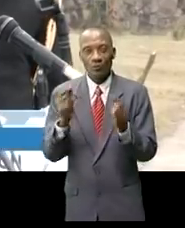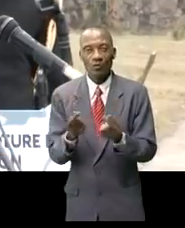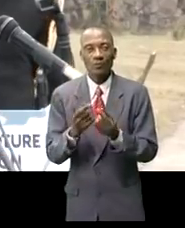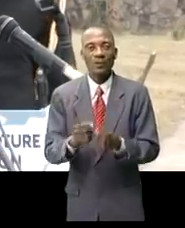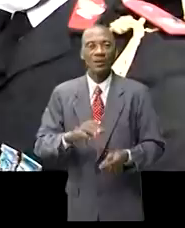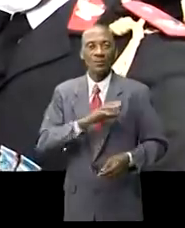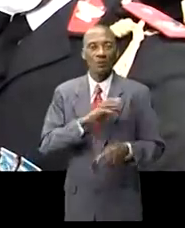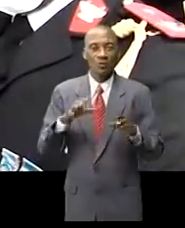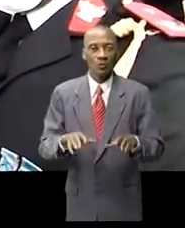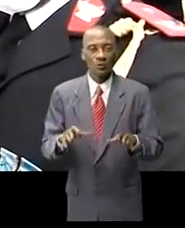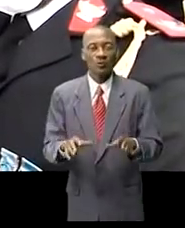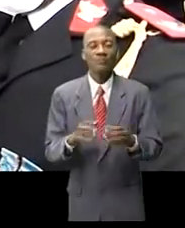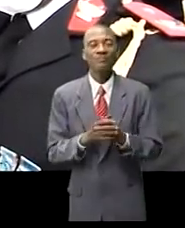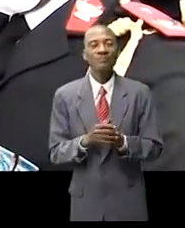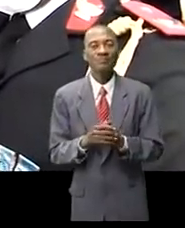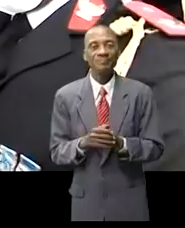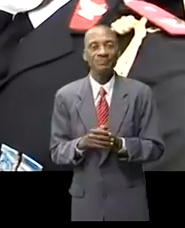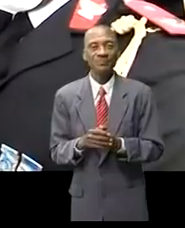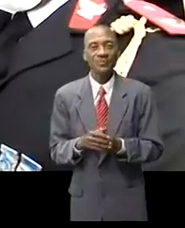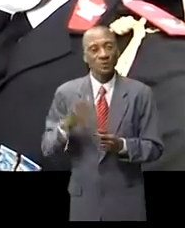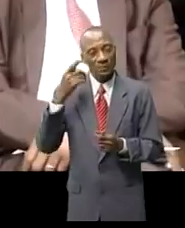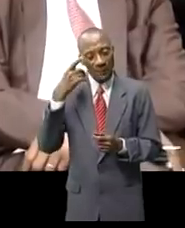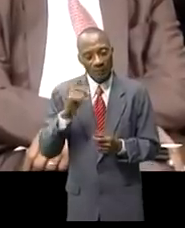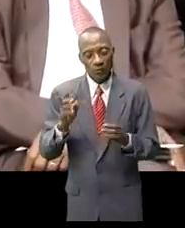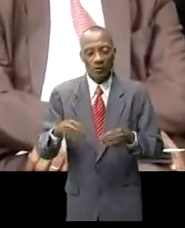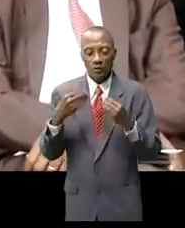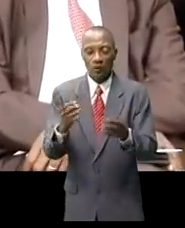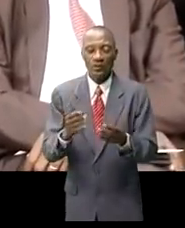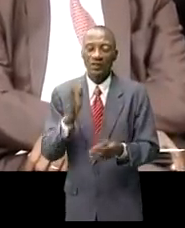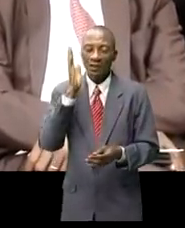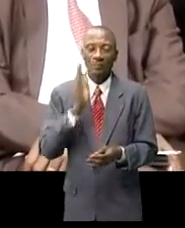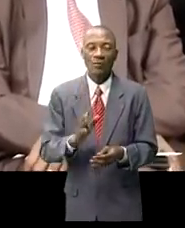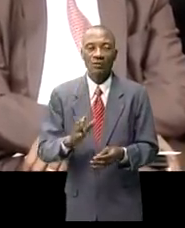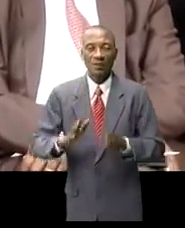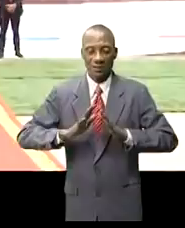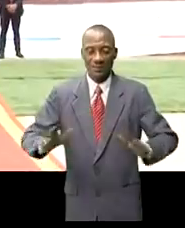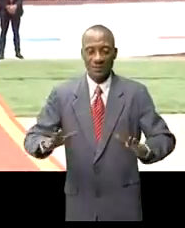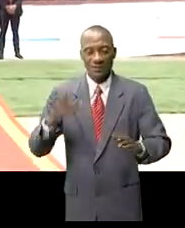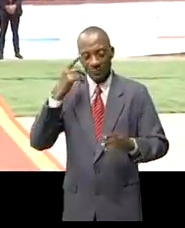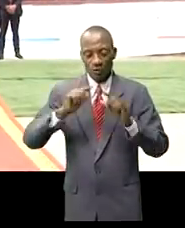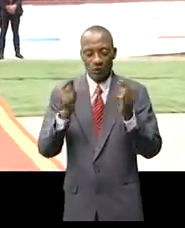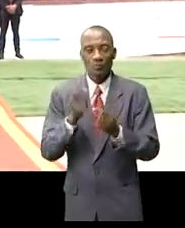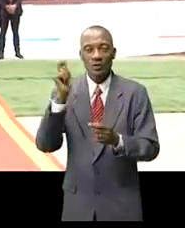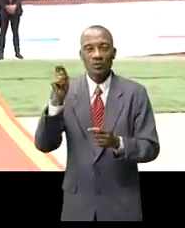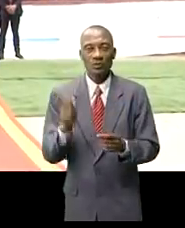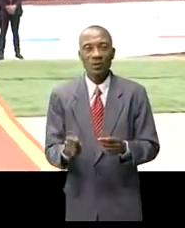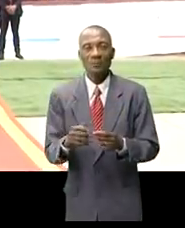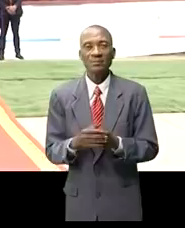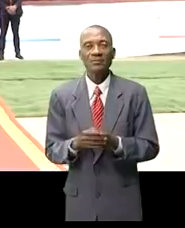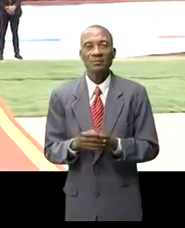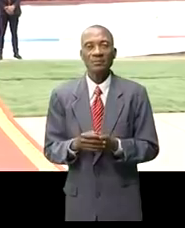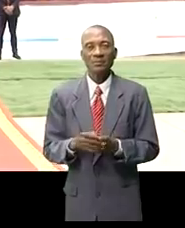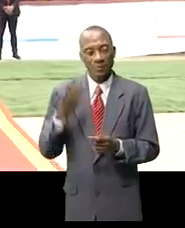afin d'optimiser les capacités de nos forces armées dans le but de les disposer à